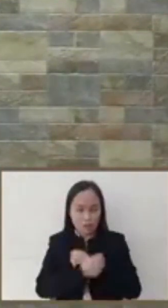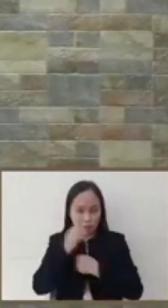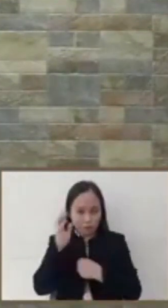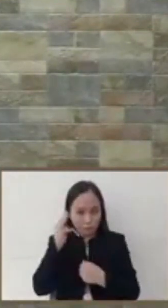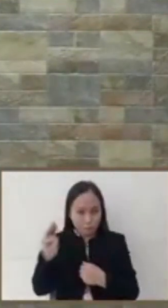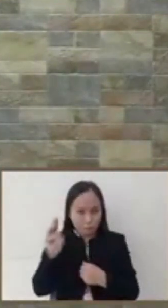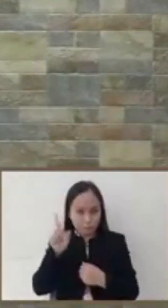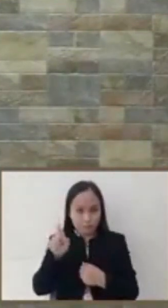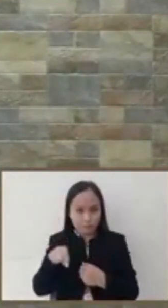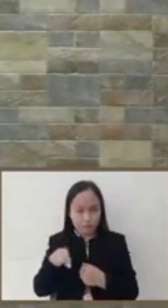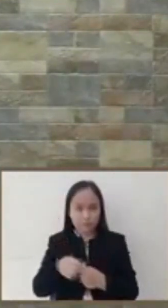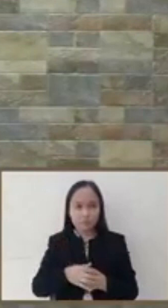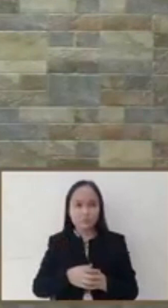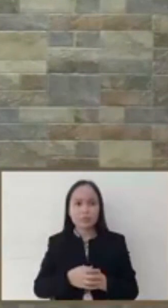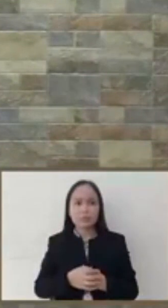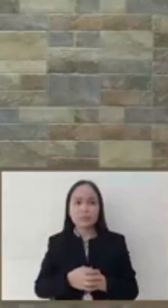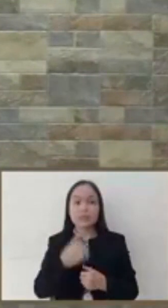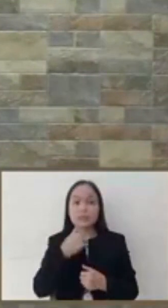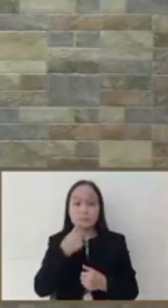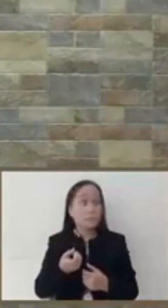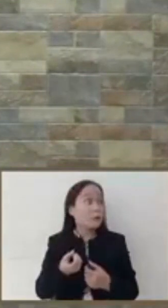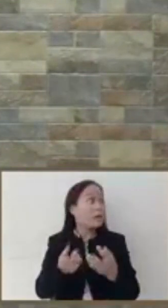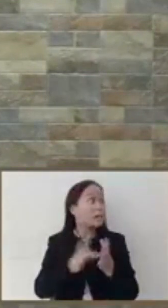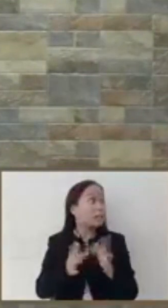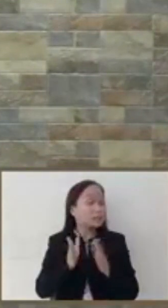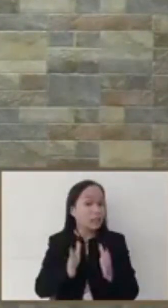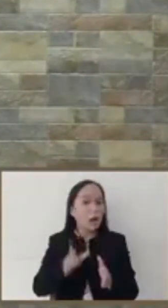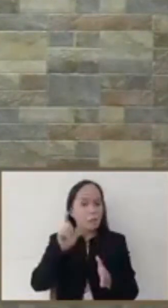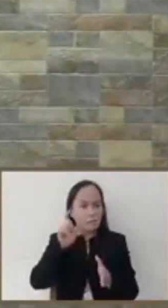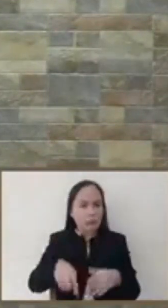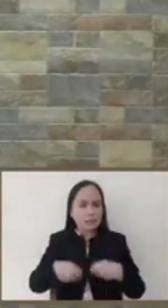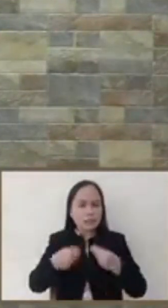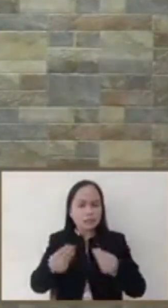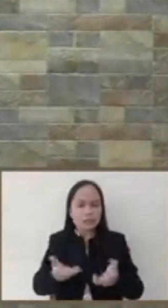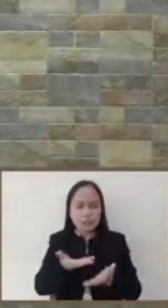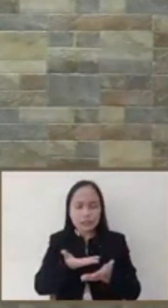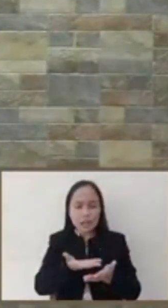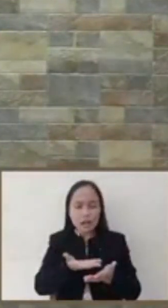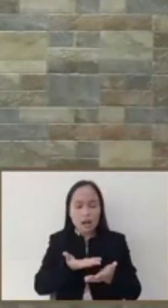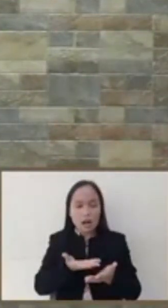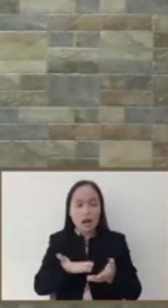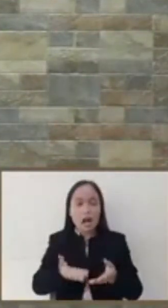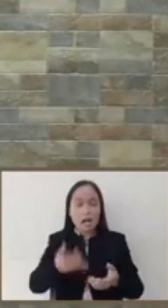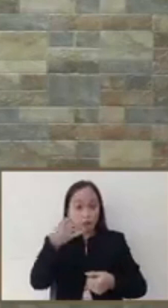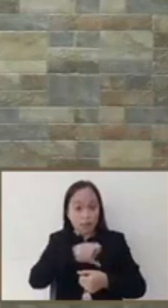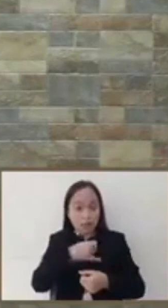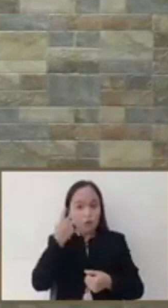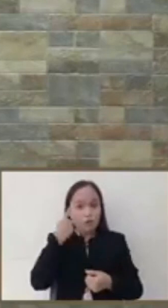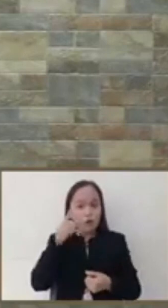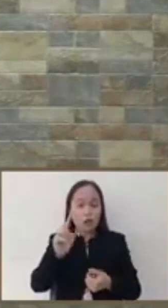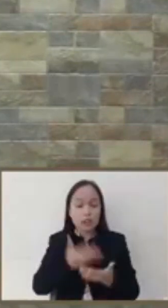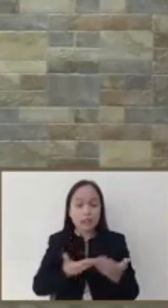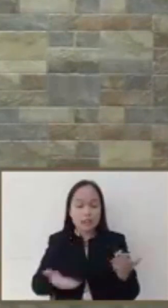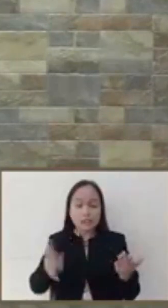So makikita po natin, ang mga Kristiyano ay dapat mag-invest sa mga bagay na nasa Panginoon. You see, hindi lamang po sinabi ng Panginoong Kristo